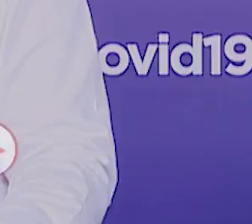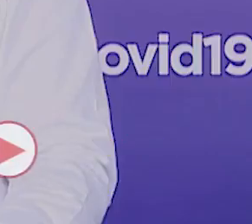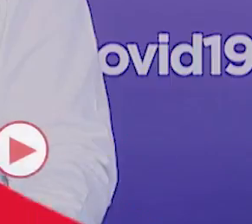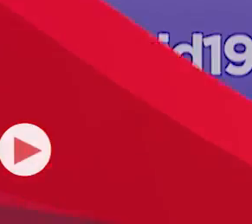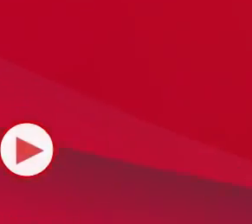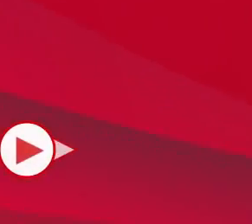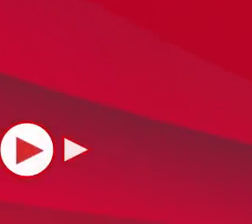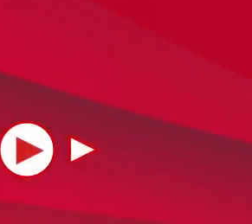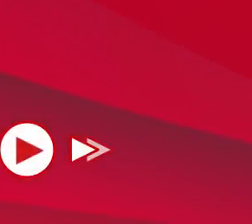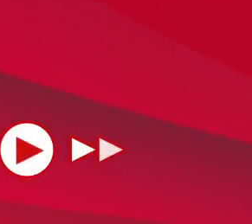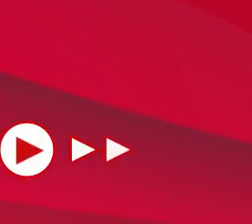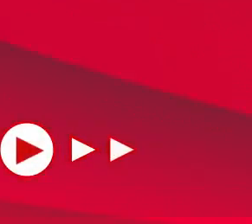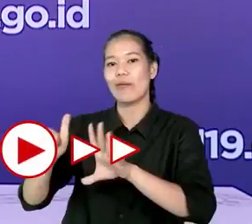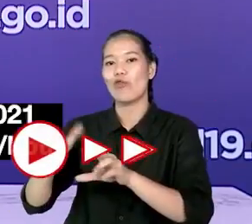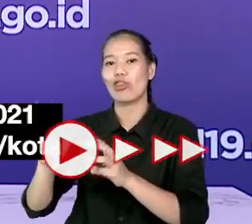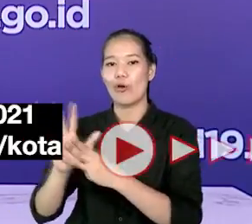Hai